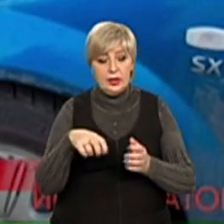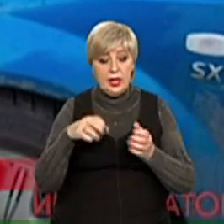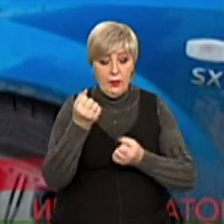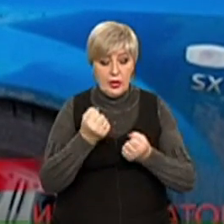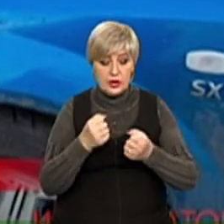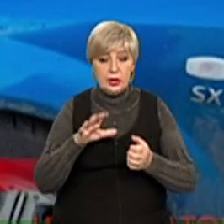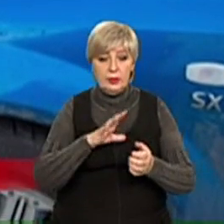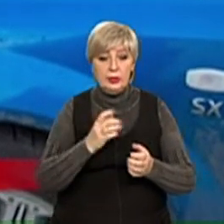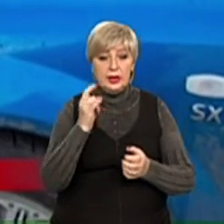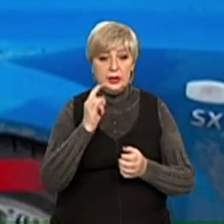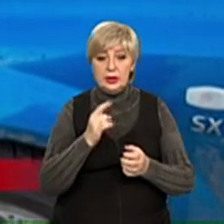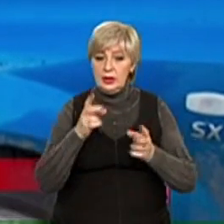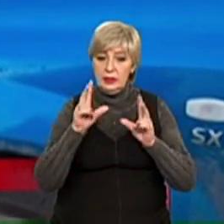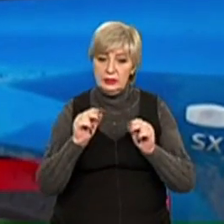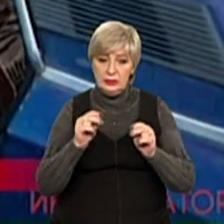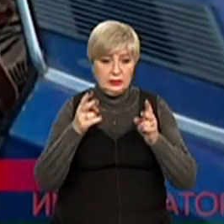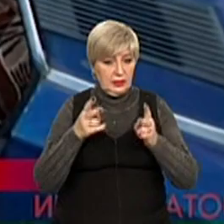дитина. Вона не постраждала.